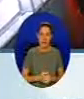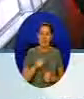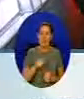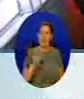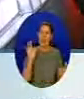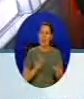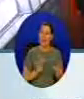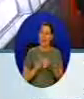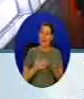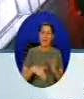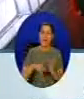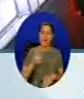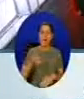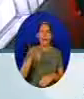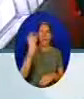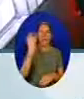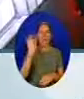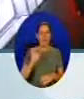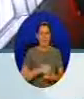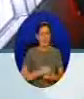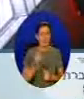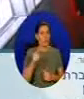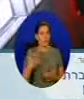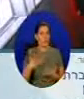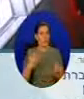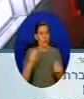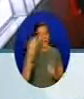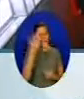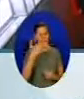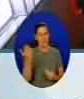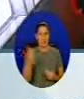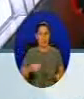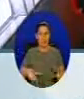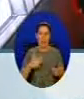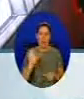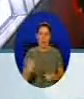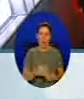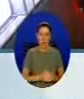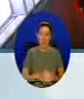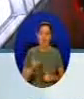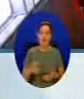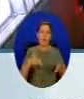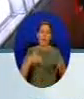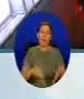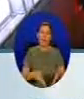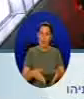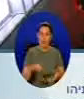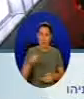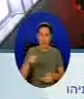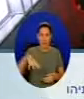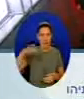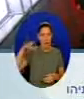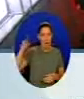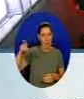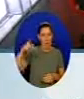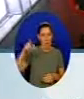המדענים והמגלים שאתה יודע, רק אחרי זה... הוא באמת זכה להרבה תהילה עוד בחייו וקבור בווסטמינסטר אבי. שזו בכלל